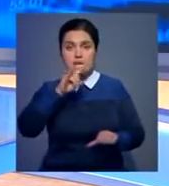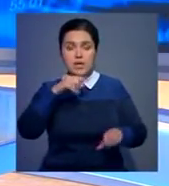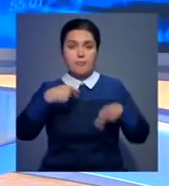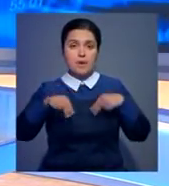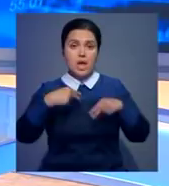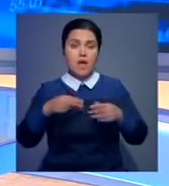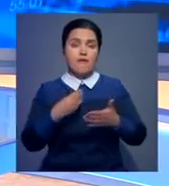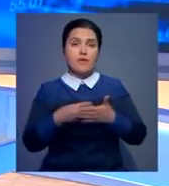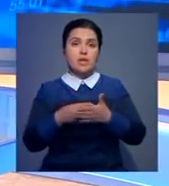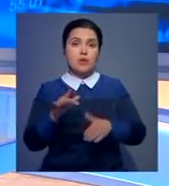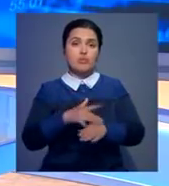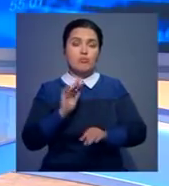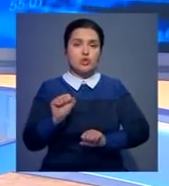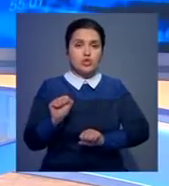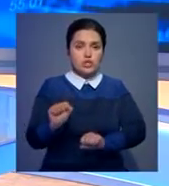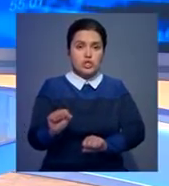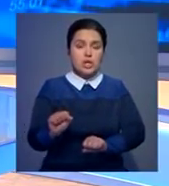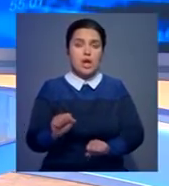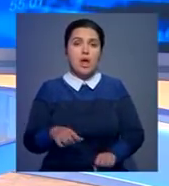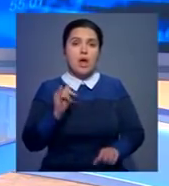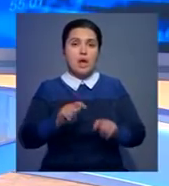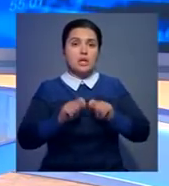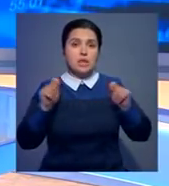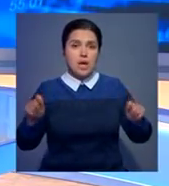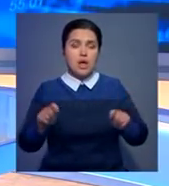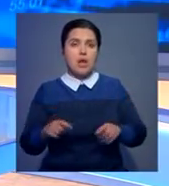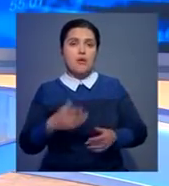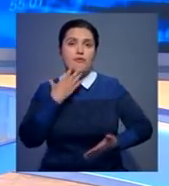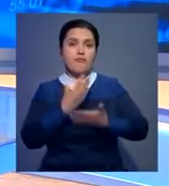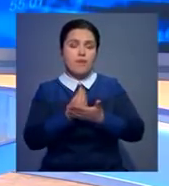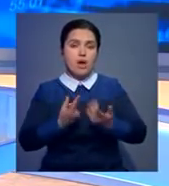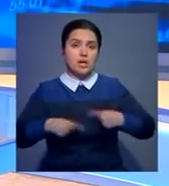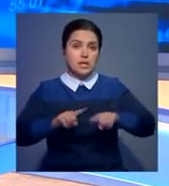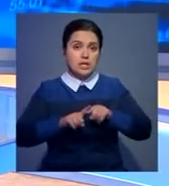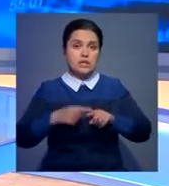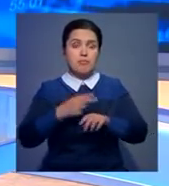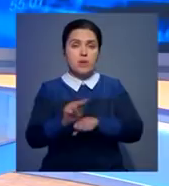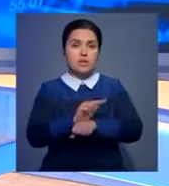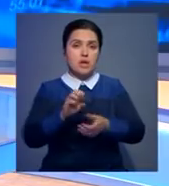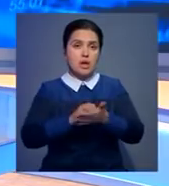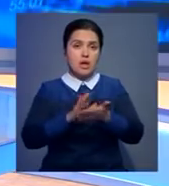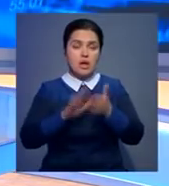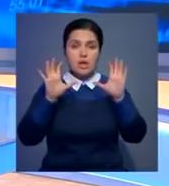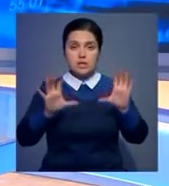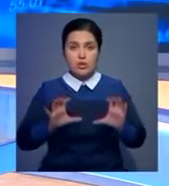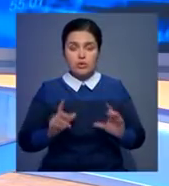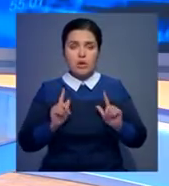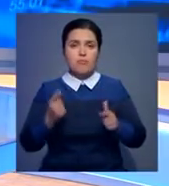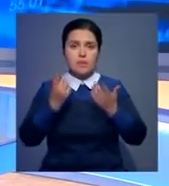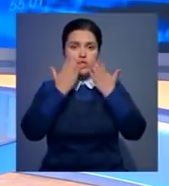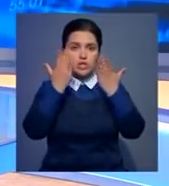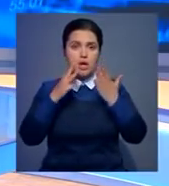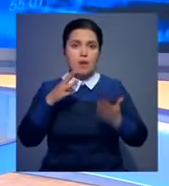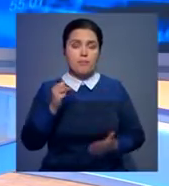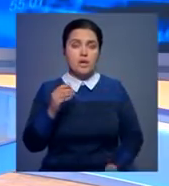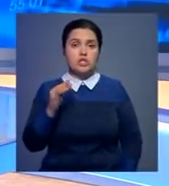потребителей финансовых услуг намерены защищать. Для этого в стране создадут независимое агентство. Соответствующие поправки в законопроект одобрили в первом чтении